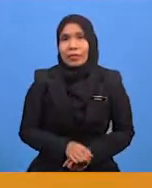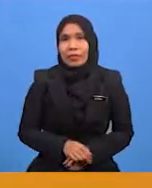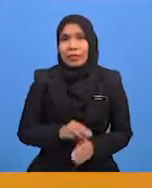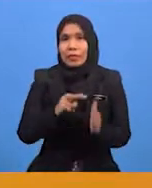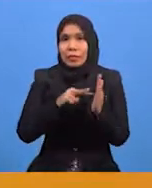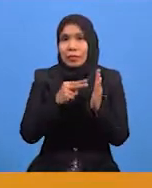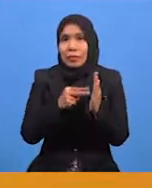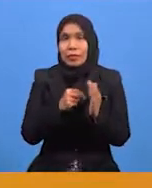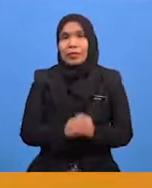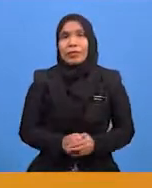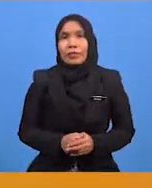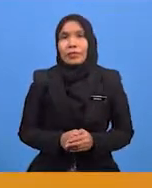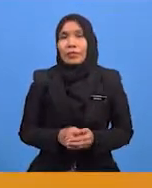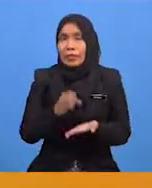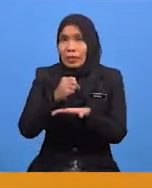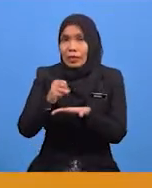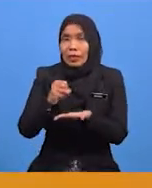sajak secara menyeluruh.